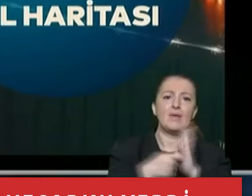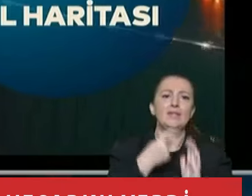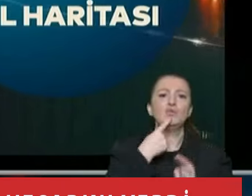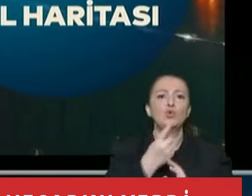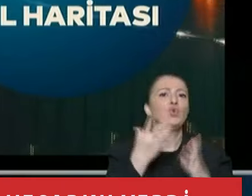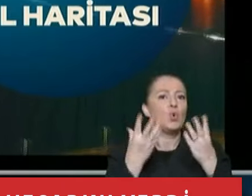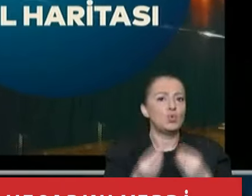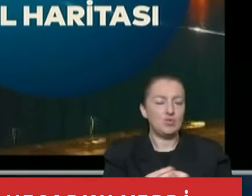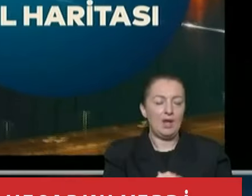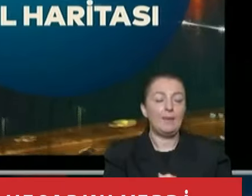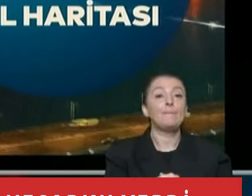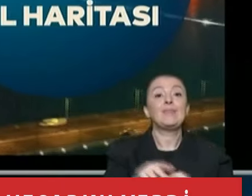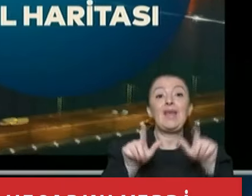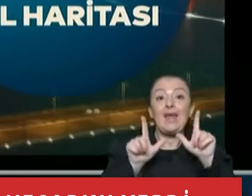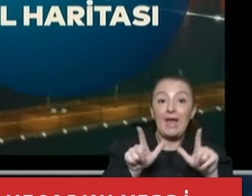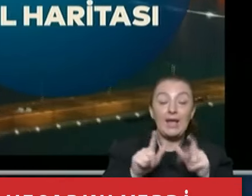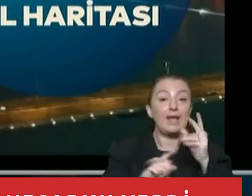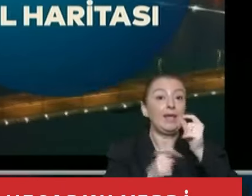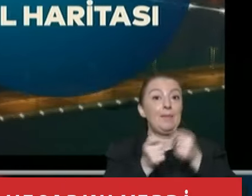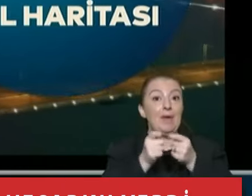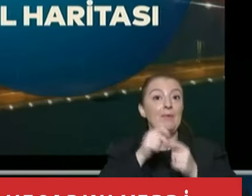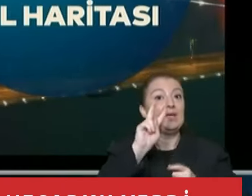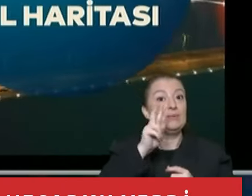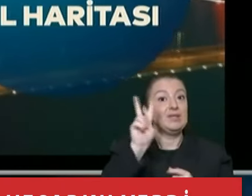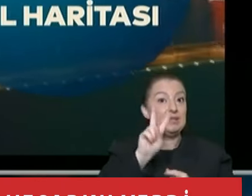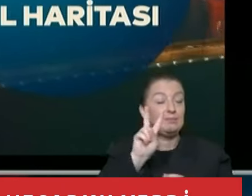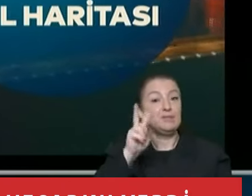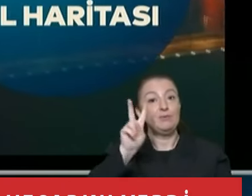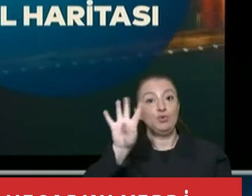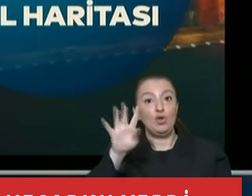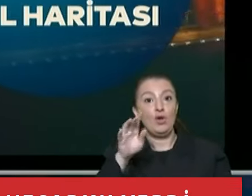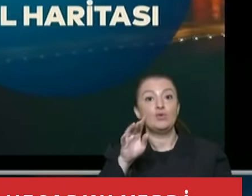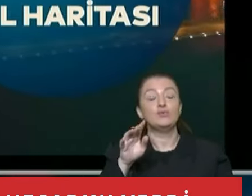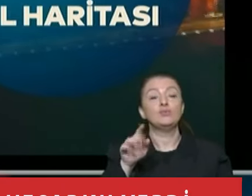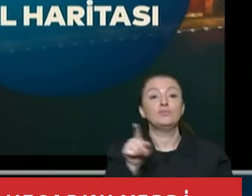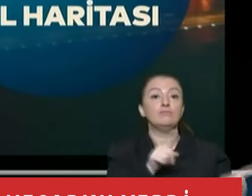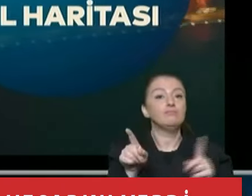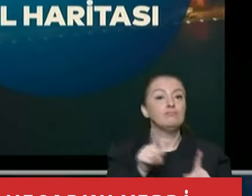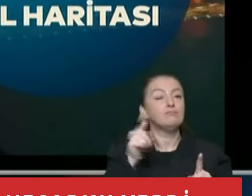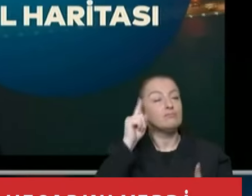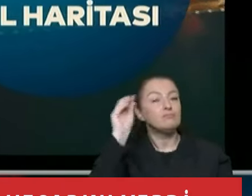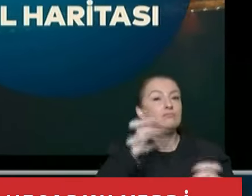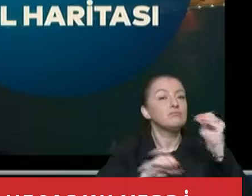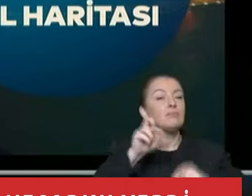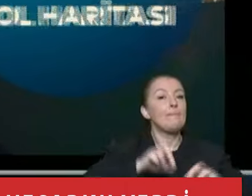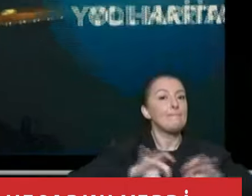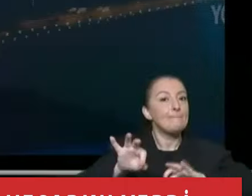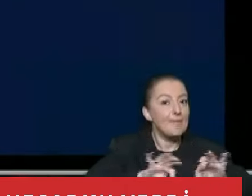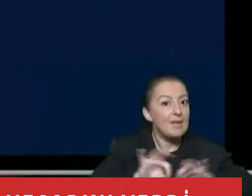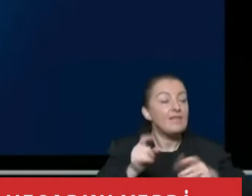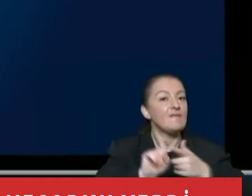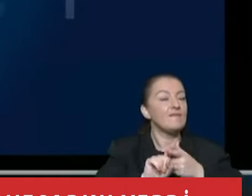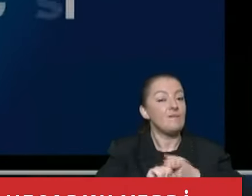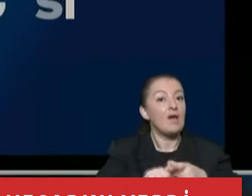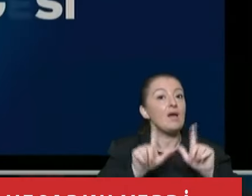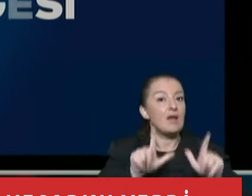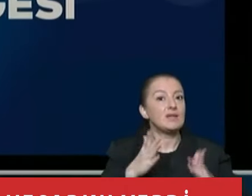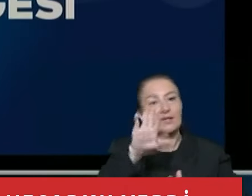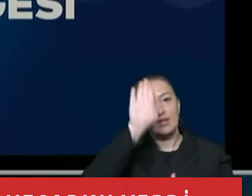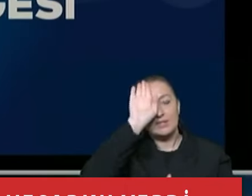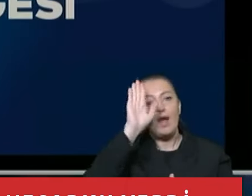olursak gerek İBB 2020 2024 stratejik planını ve gerekse İstanbul Vizyon